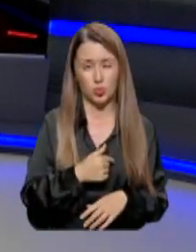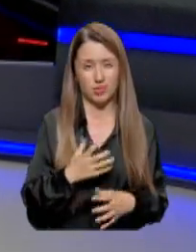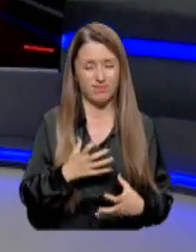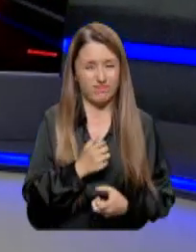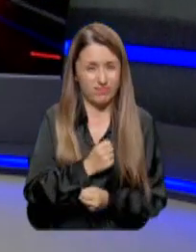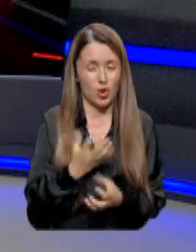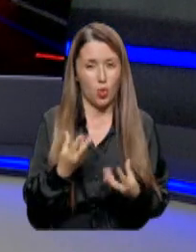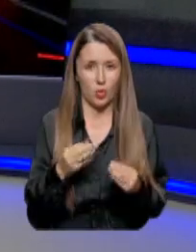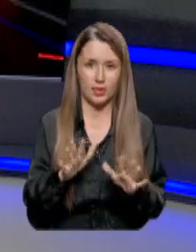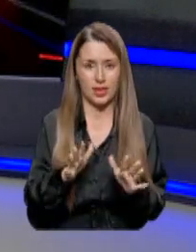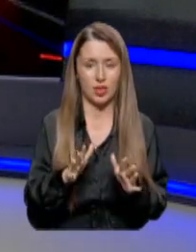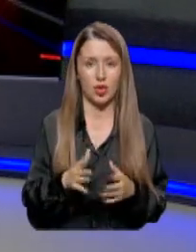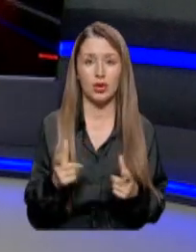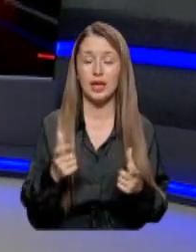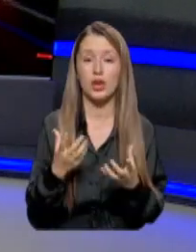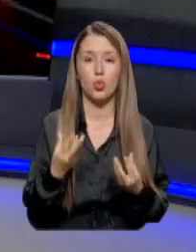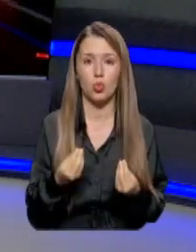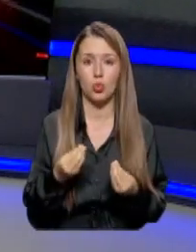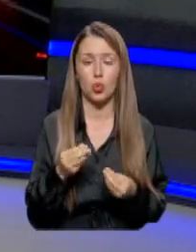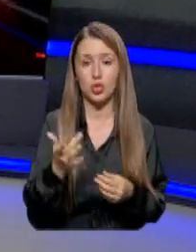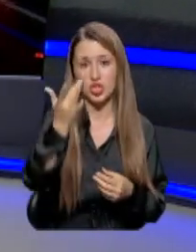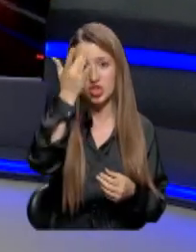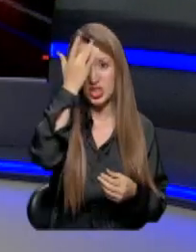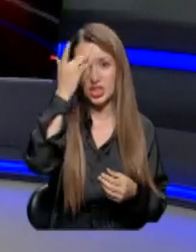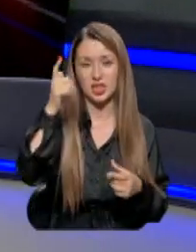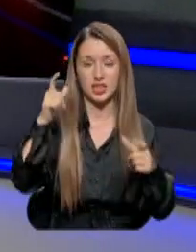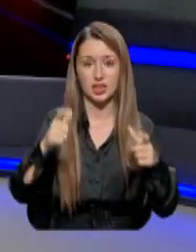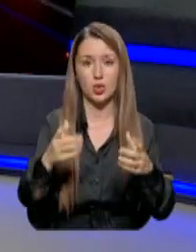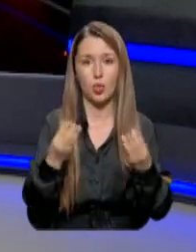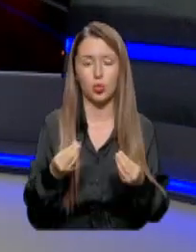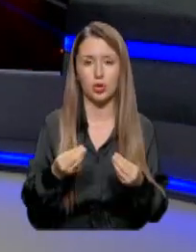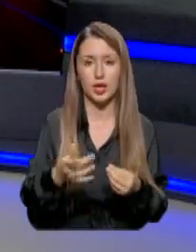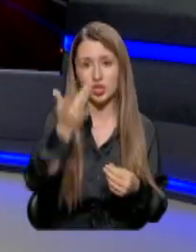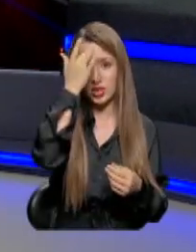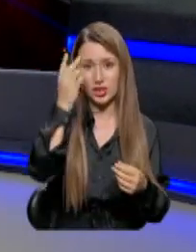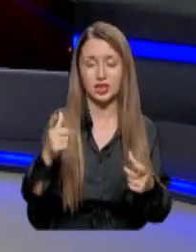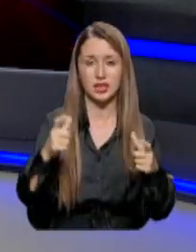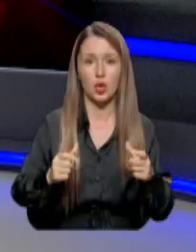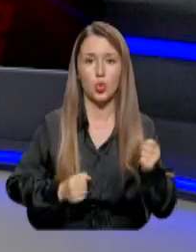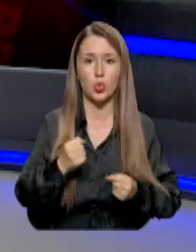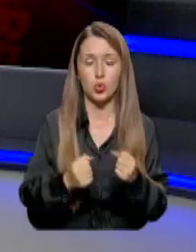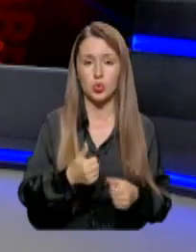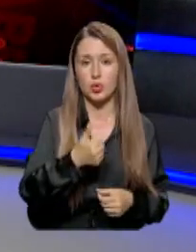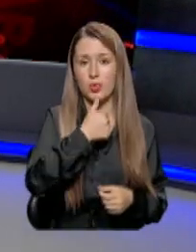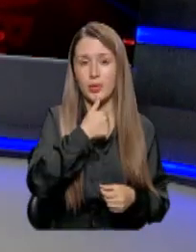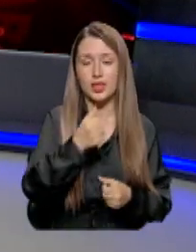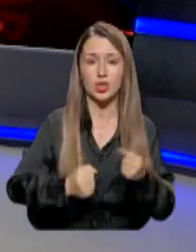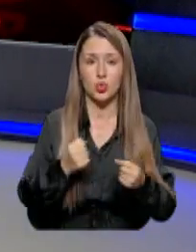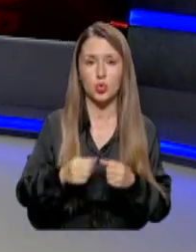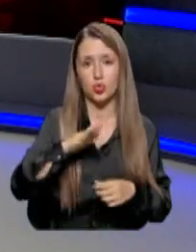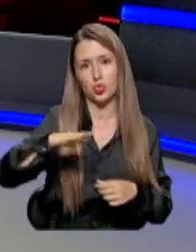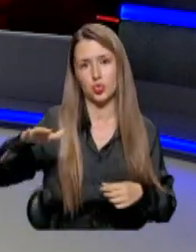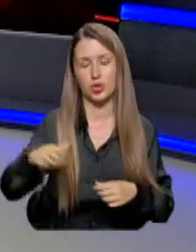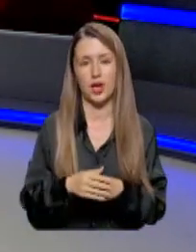sızı olabiliyor. Nerede oluyor? O şehitliklerde oluyor. Bugün şehitliklere koştu, babalarına koştu